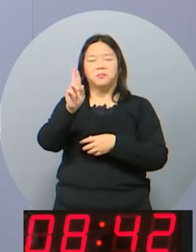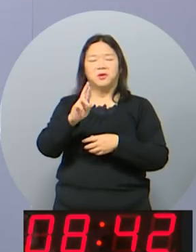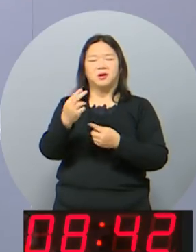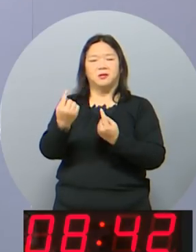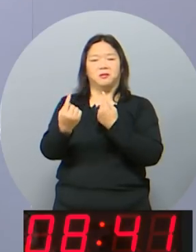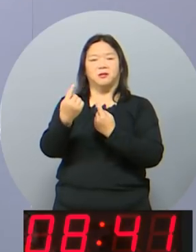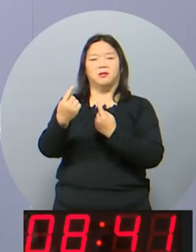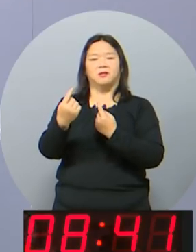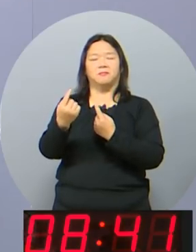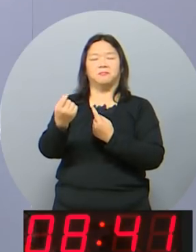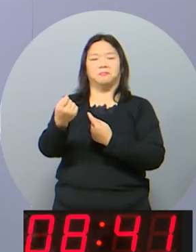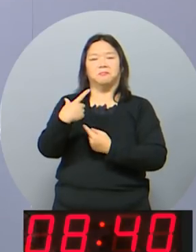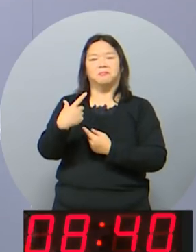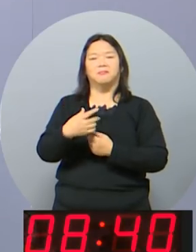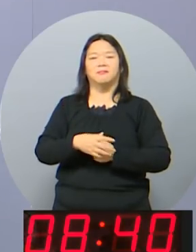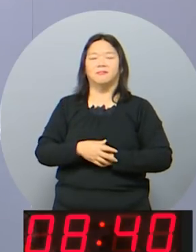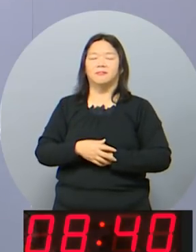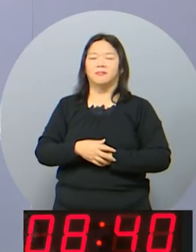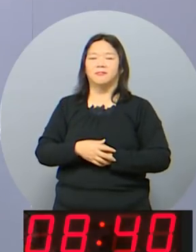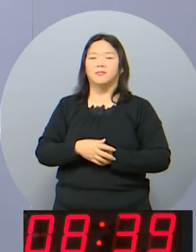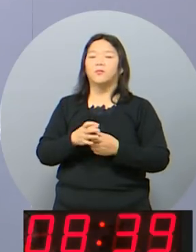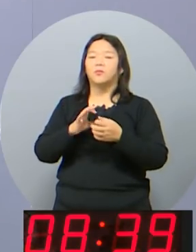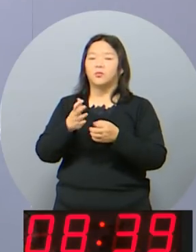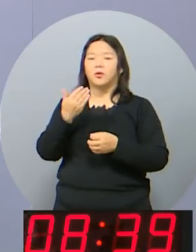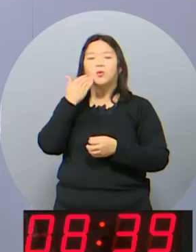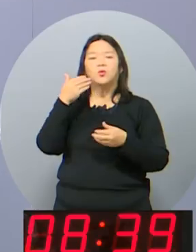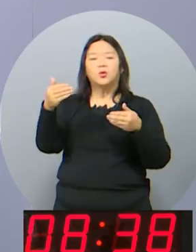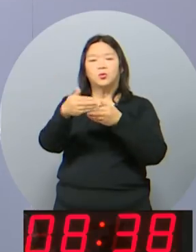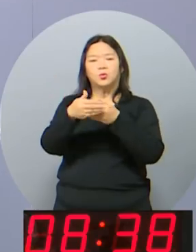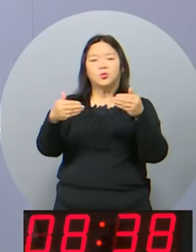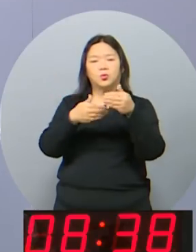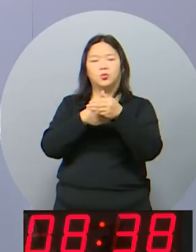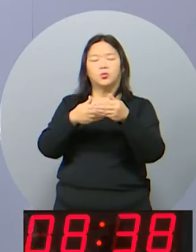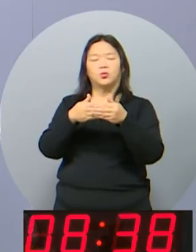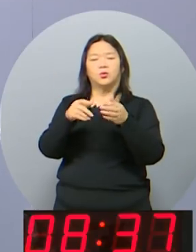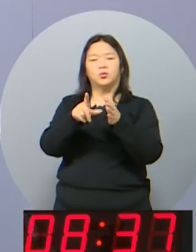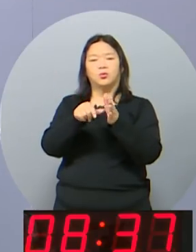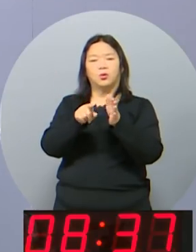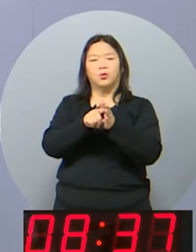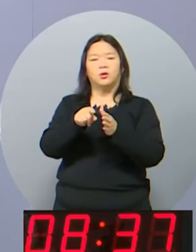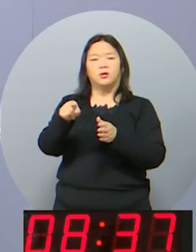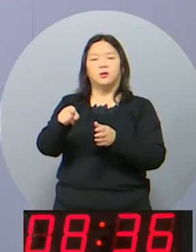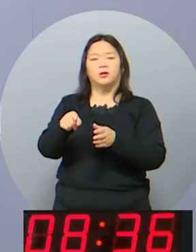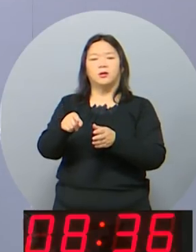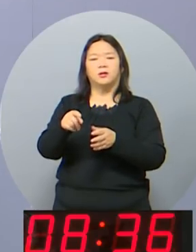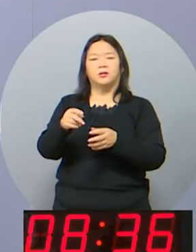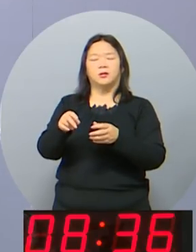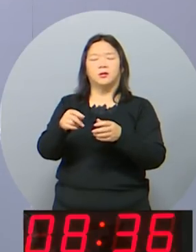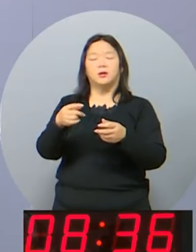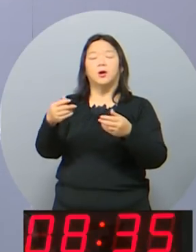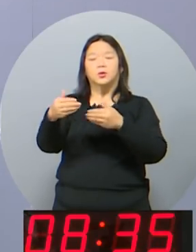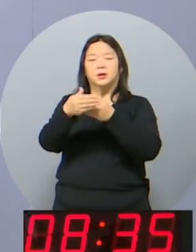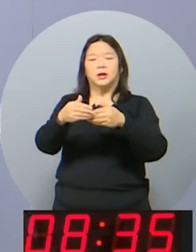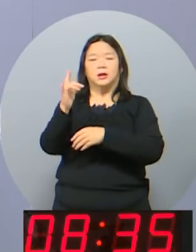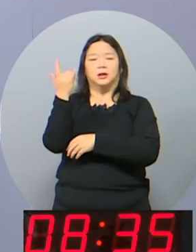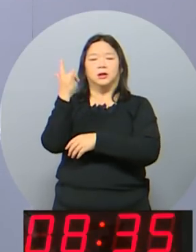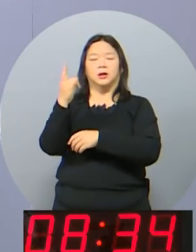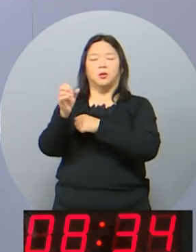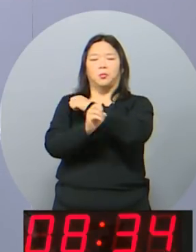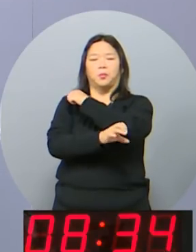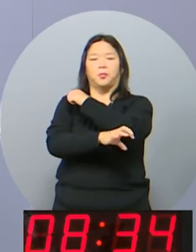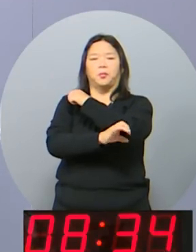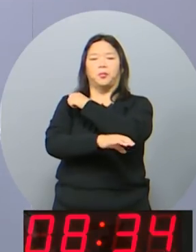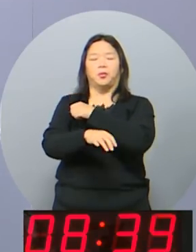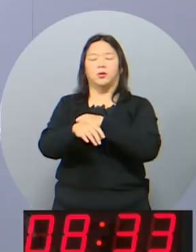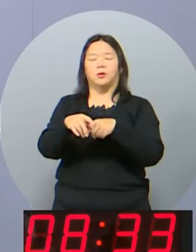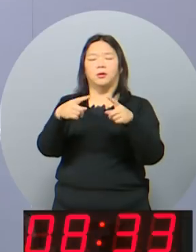你知道吗？因为当车辆怠速的时候，那一些二氧化碳，它会直接吸入到